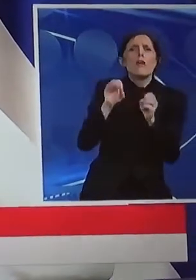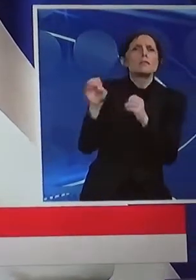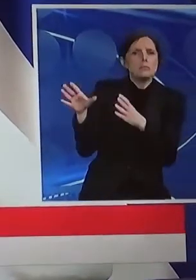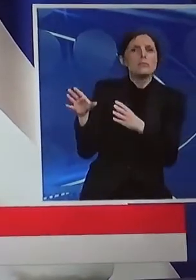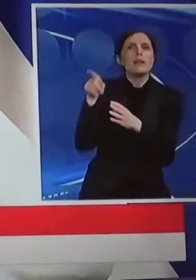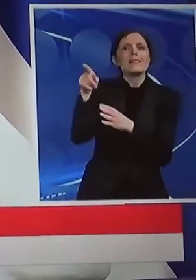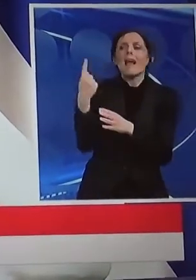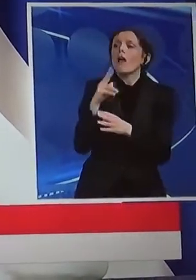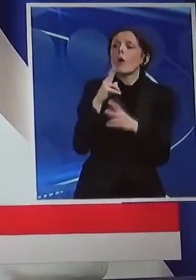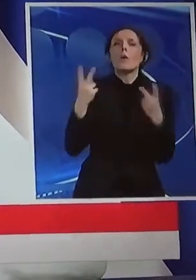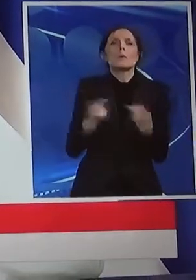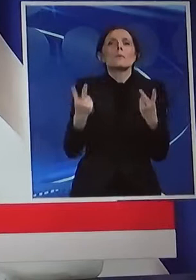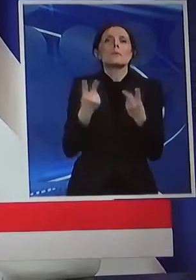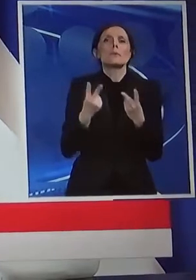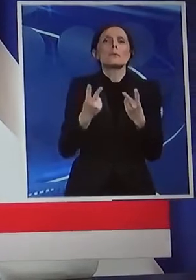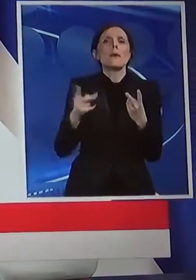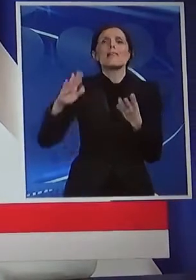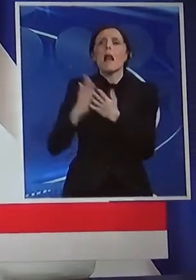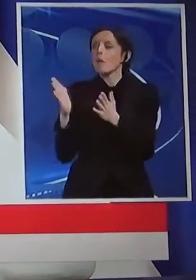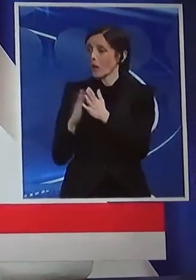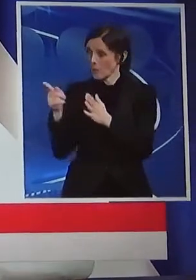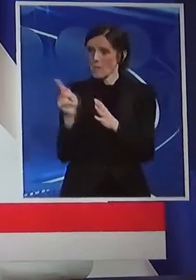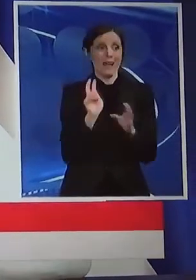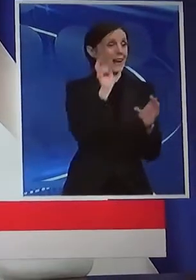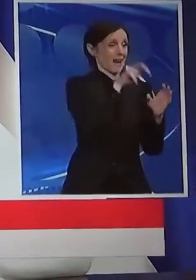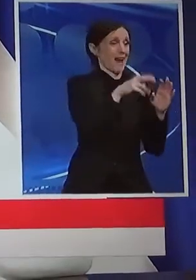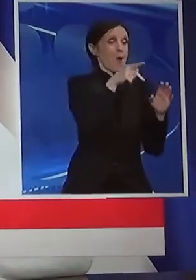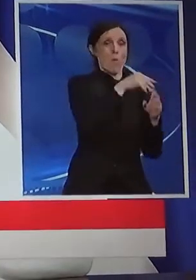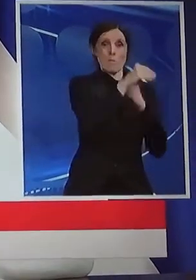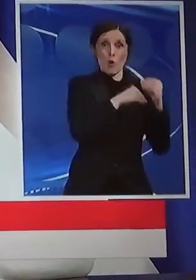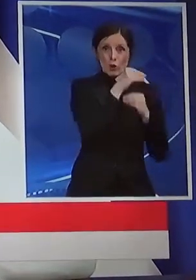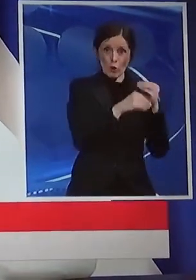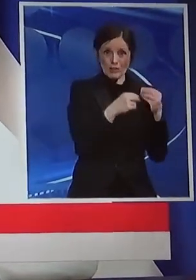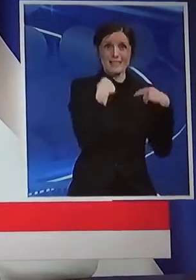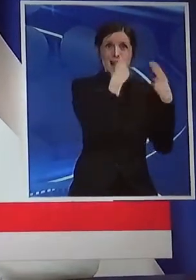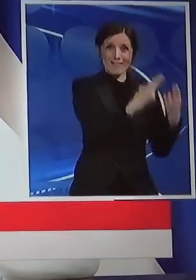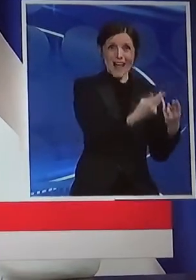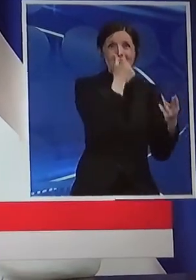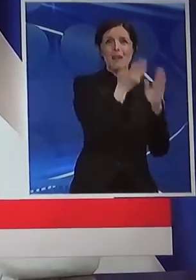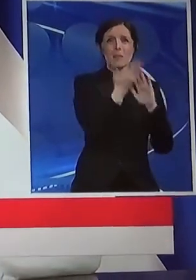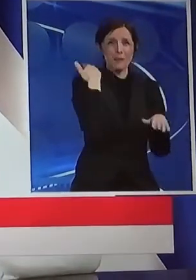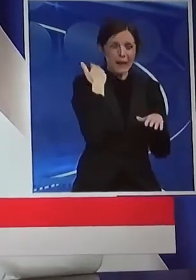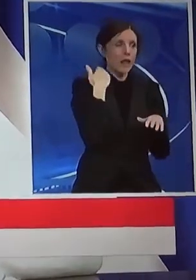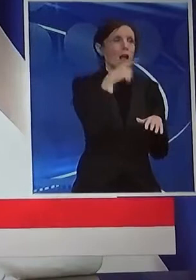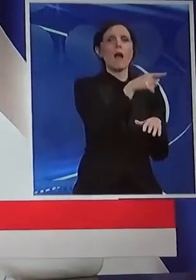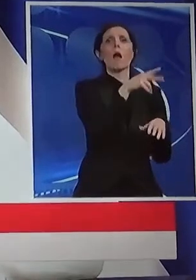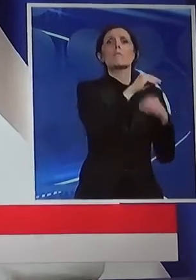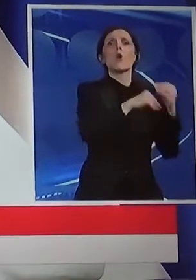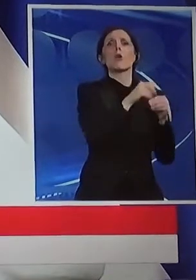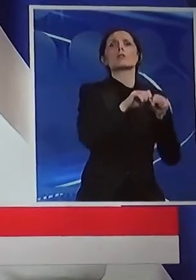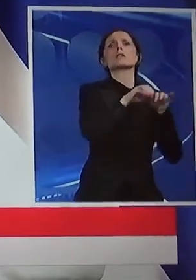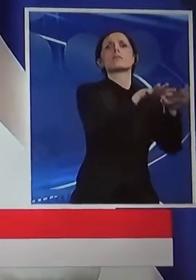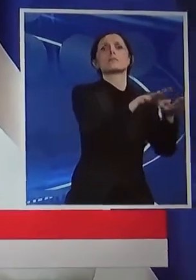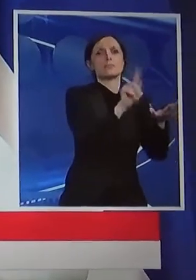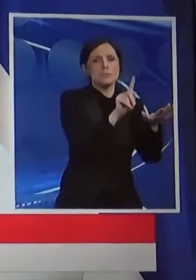čuvaju porodice da ne bi došlo do infekcije. Znači, čuvaju se porodice zaraženih osoba, tako